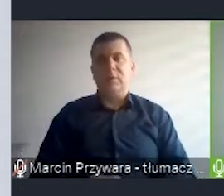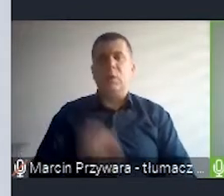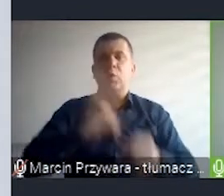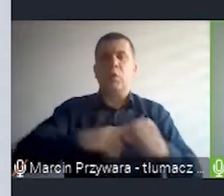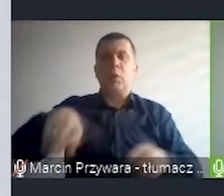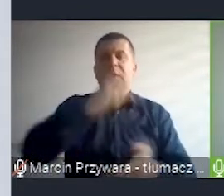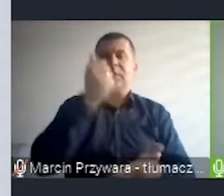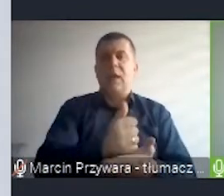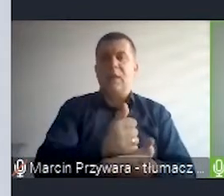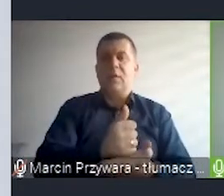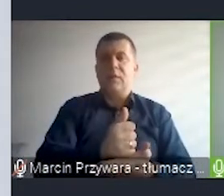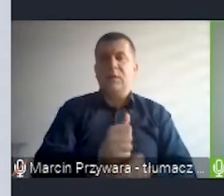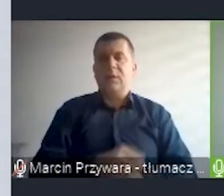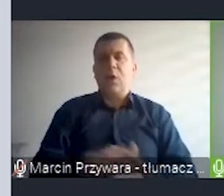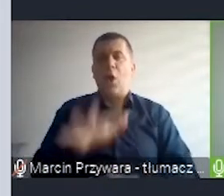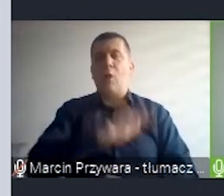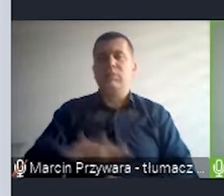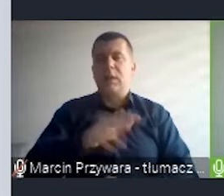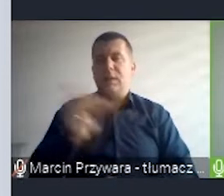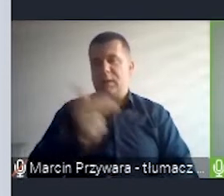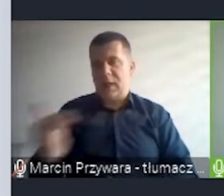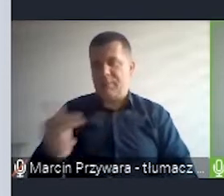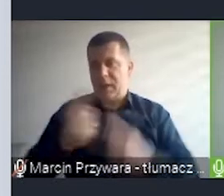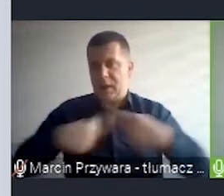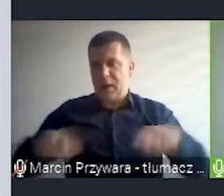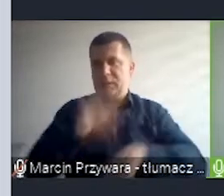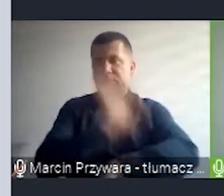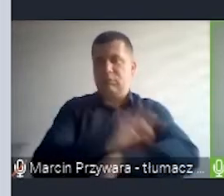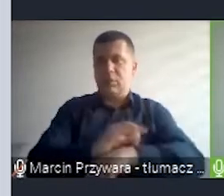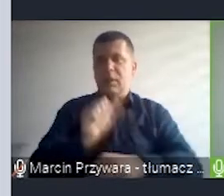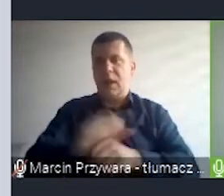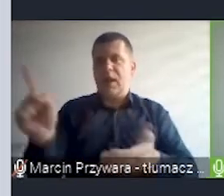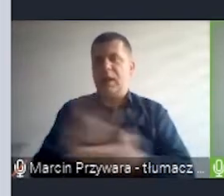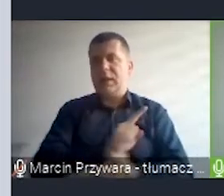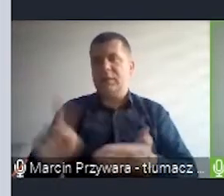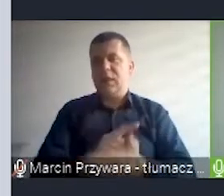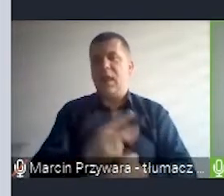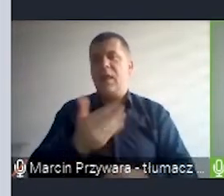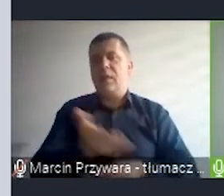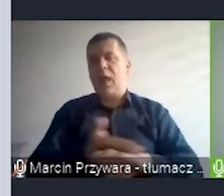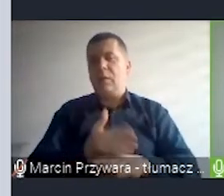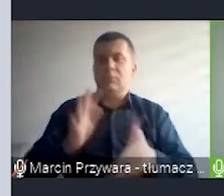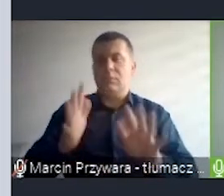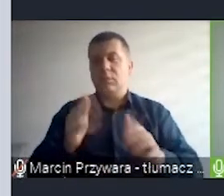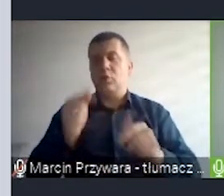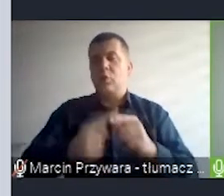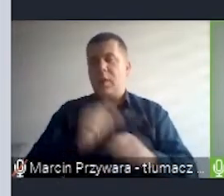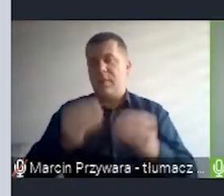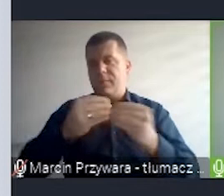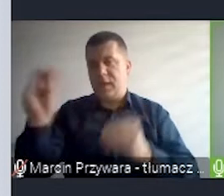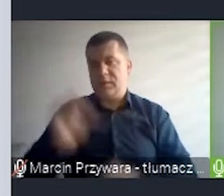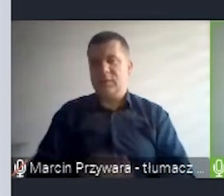niektórych stanowiskach czy w niektórych obszarach tematycznych realizacji projektu ryzyko występowania nadużyć jest trochę